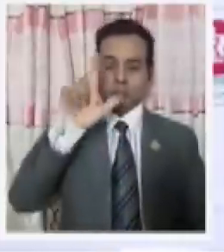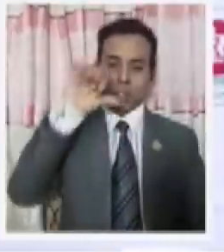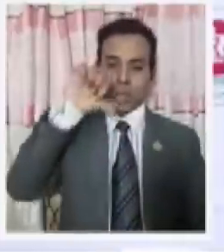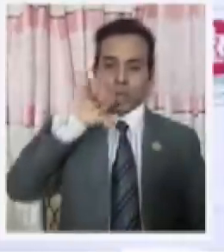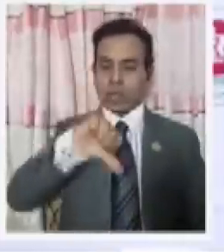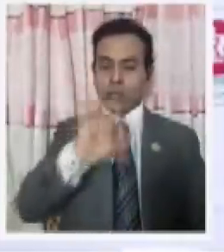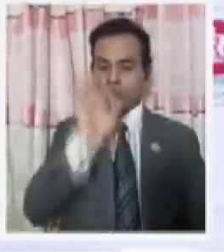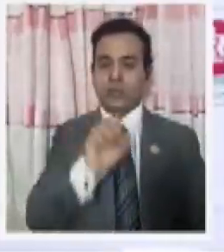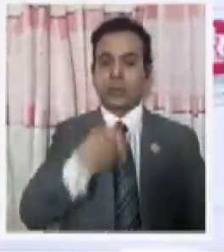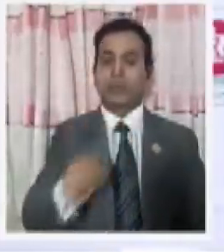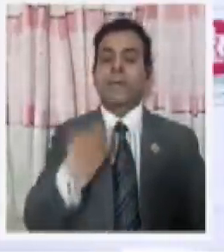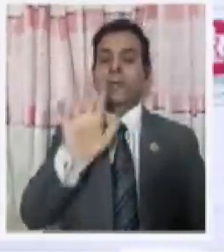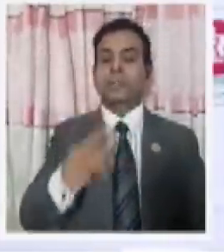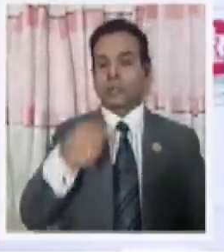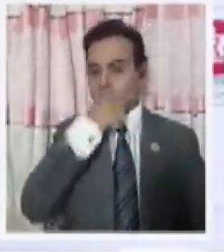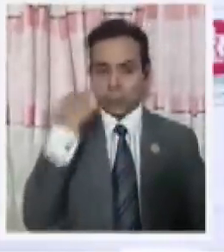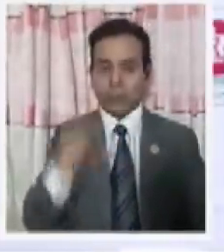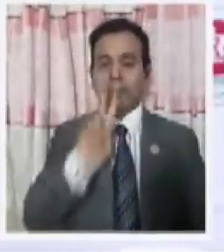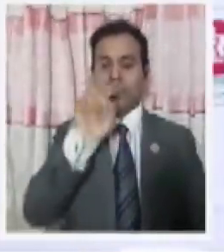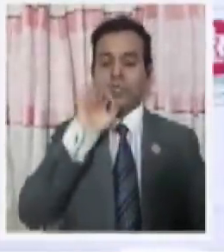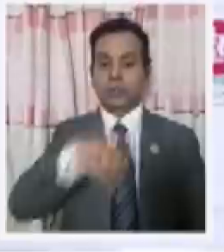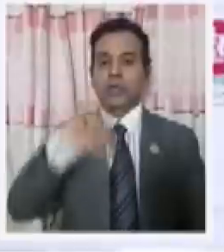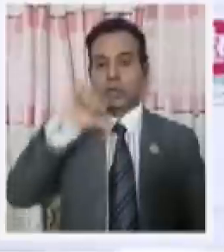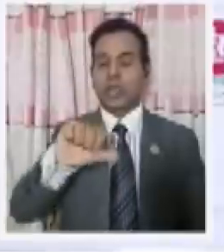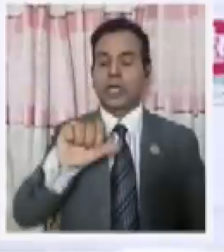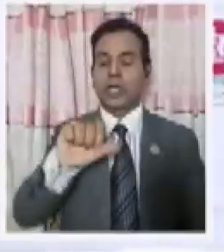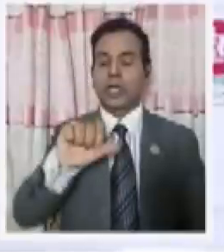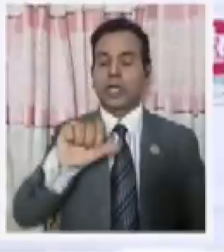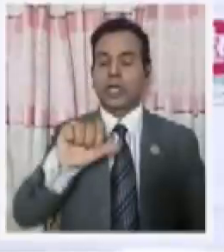31-40 3 জন, 41-50 6 জন, 51-60 13 জন,